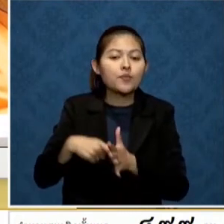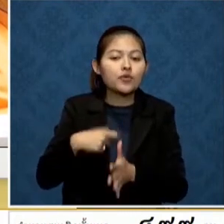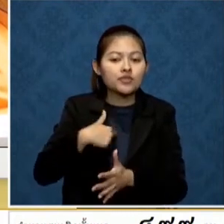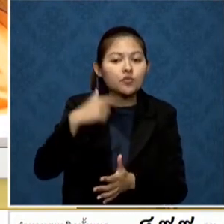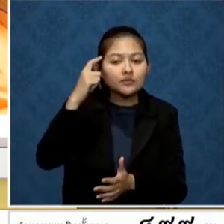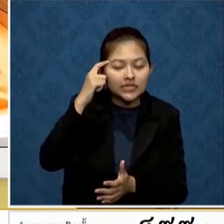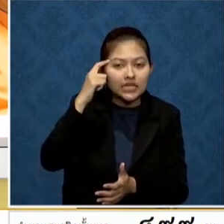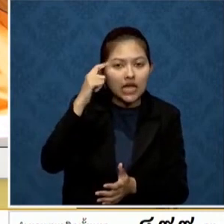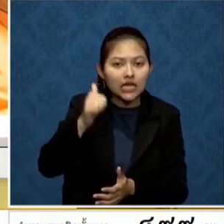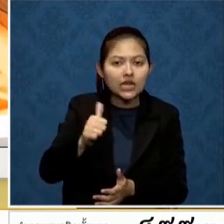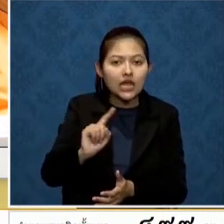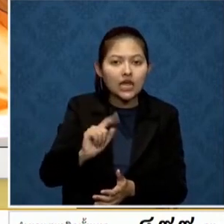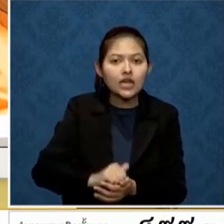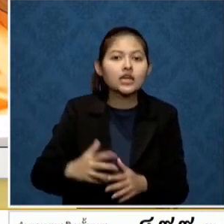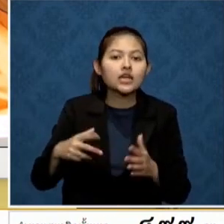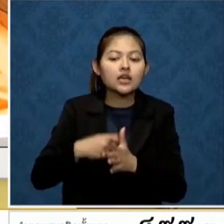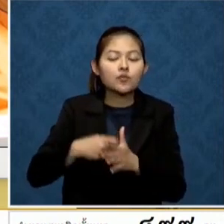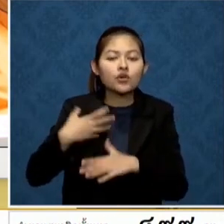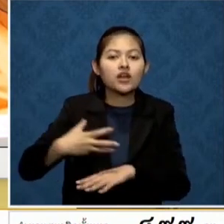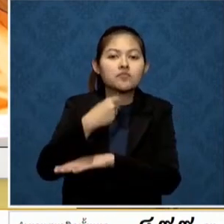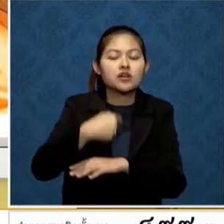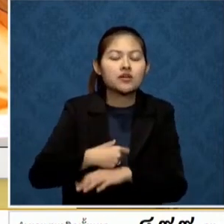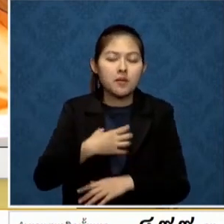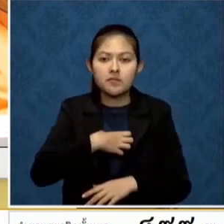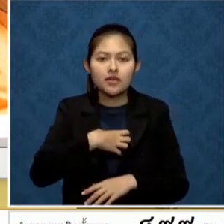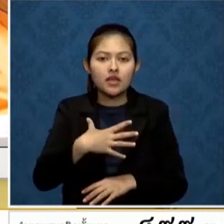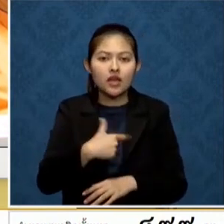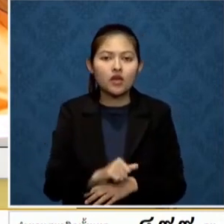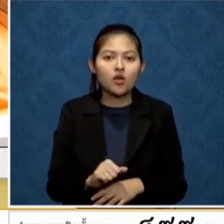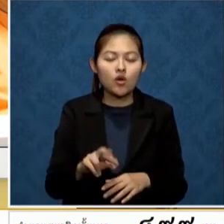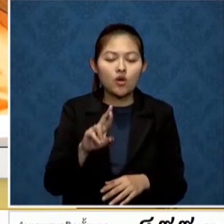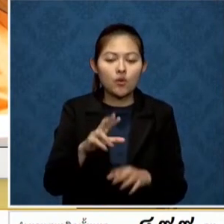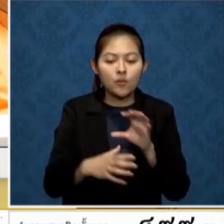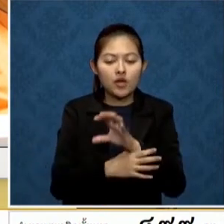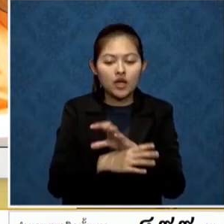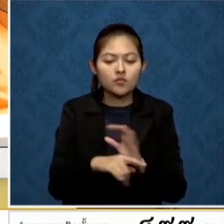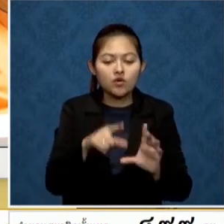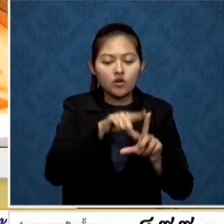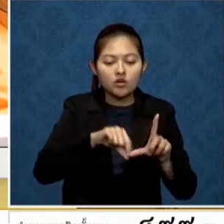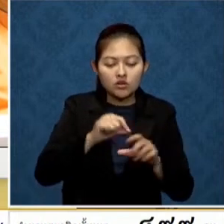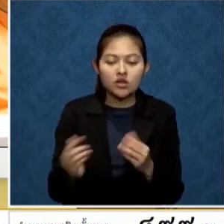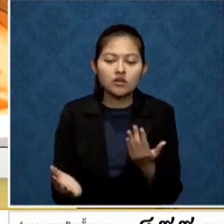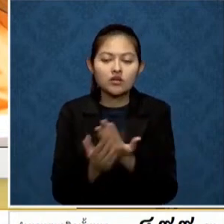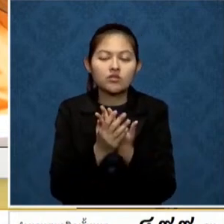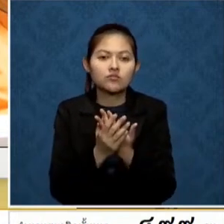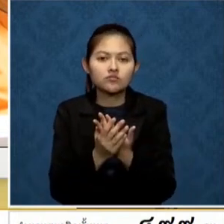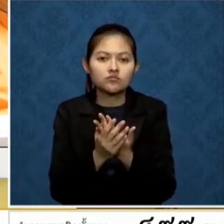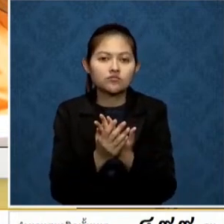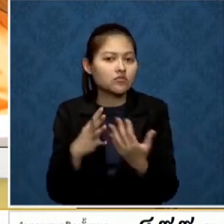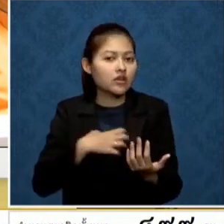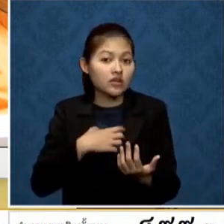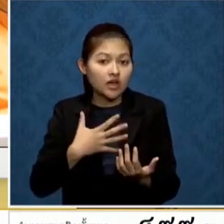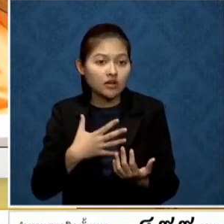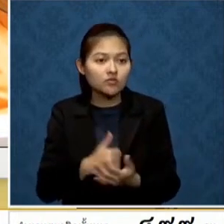คิดออกครับก็คือเป็นเหตุผลทางการเมืองที่ท่านไม่อยากให้ข้อบังคับของพรรคก้าวไกลถูกบรรจุอยู่ในวาระการประชุมของสภาเลย